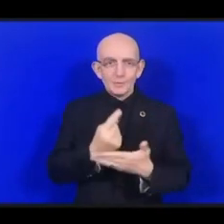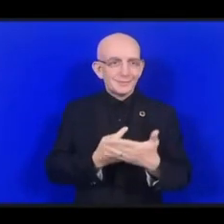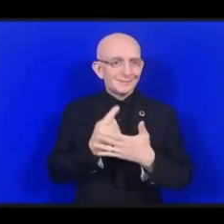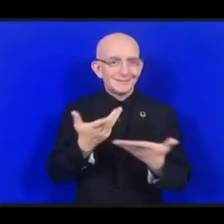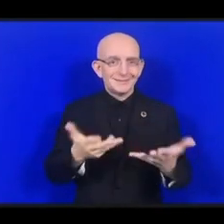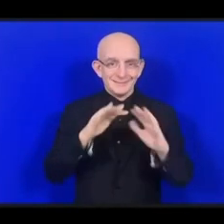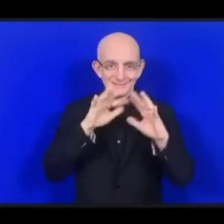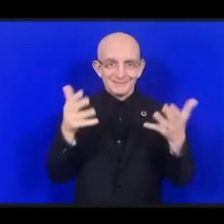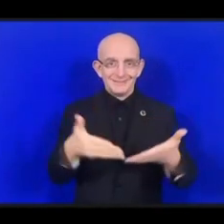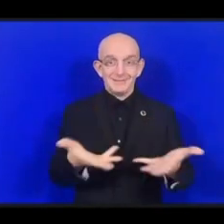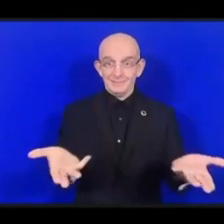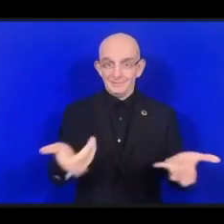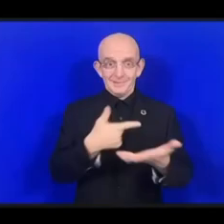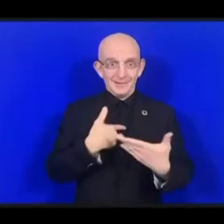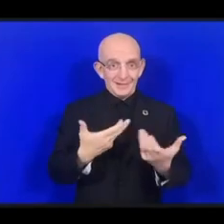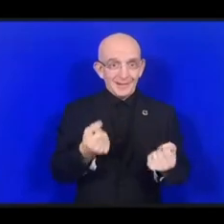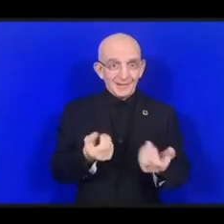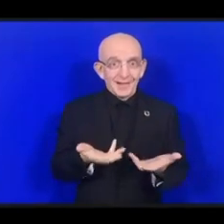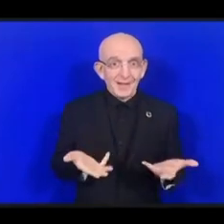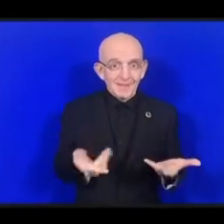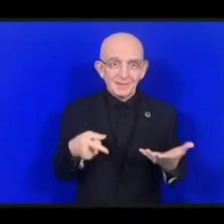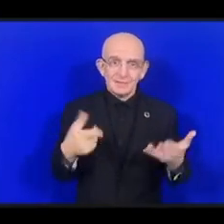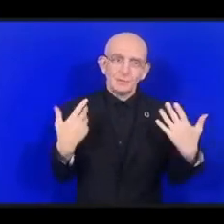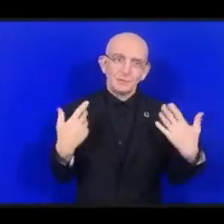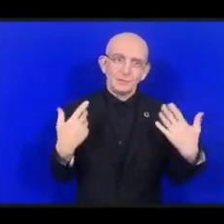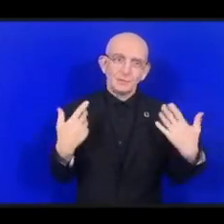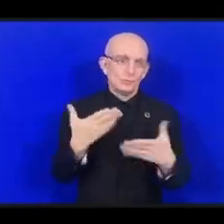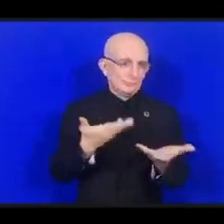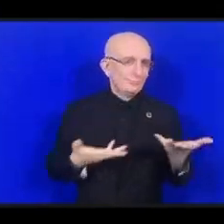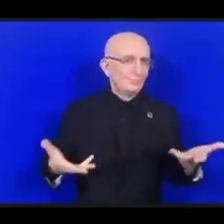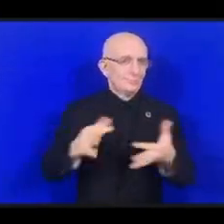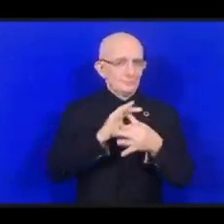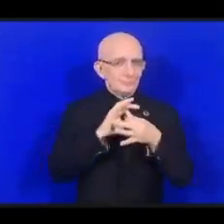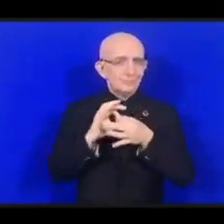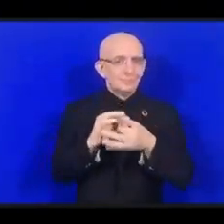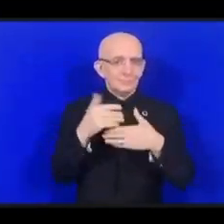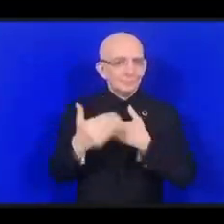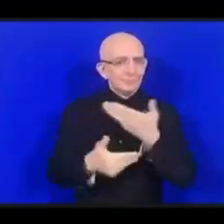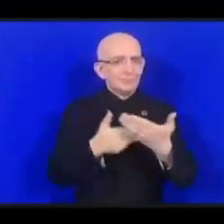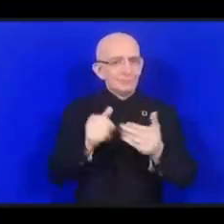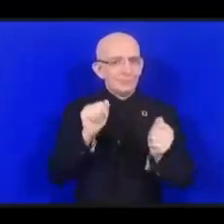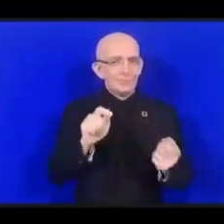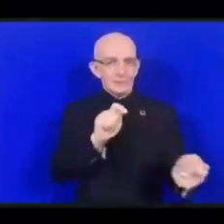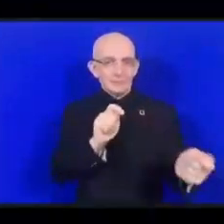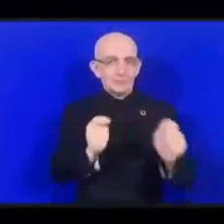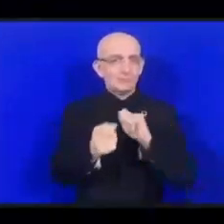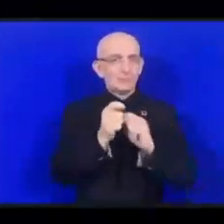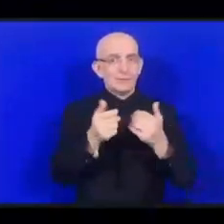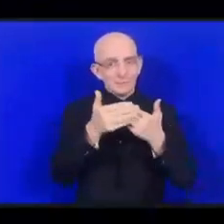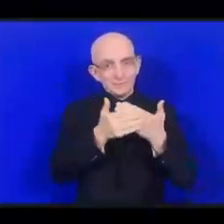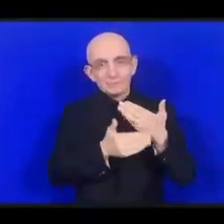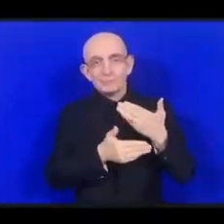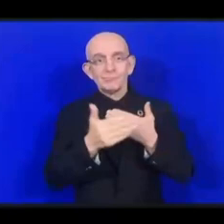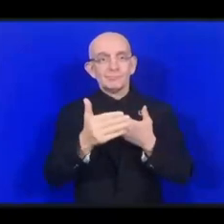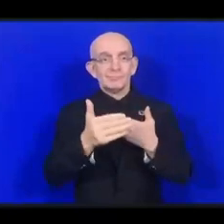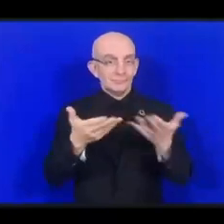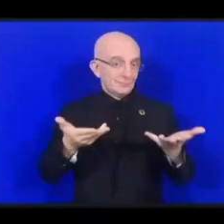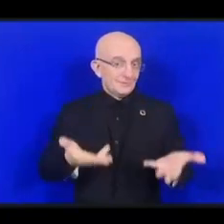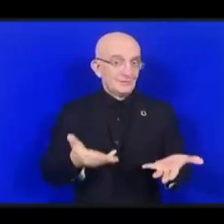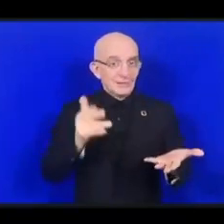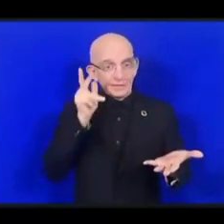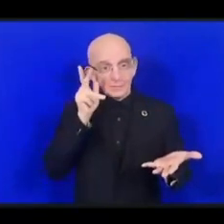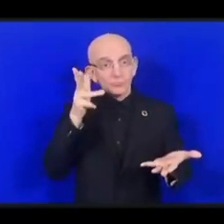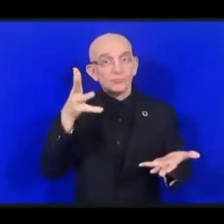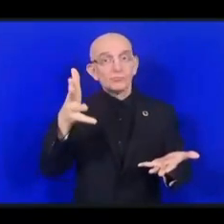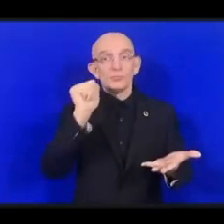اي ايدينا هذه دعوه لمسعى جماعي يهدف الى تشكيل ميراث اليوم وحفصه للاجيال القادمه